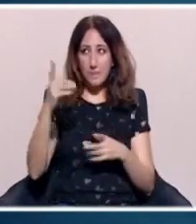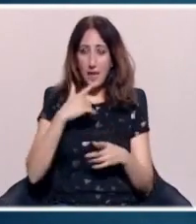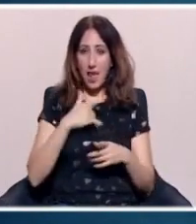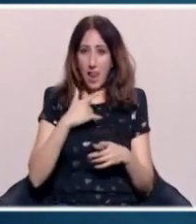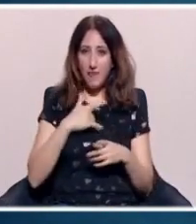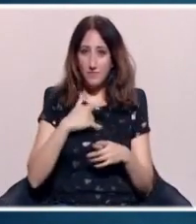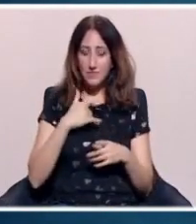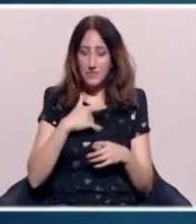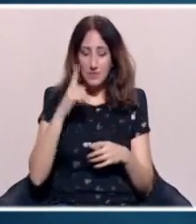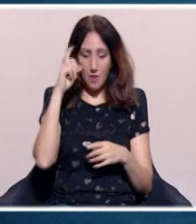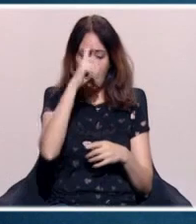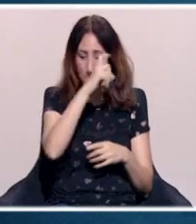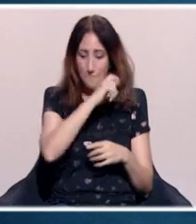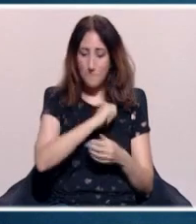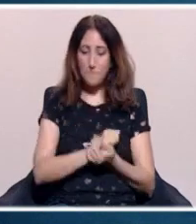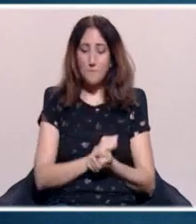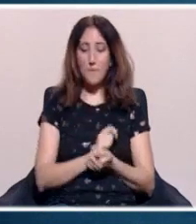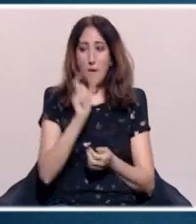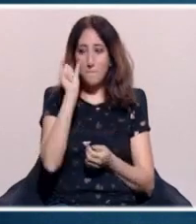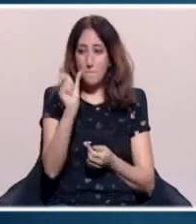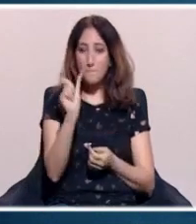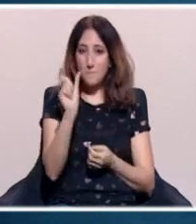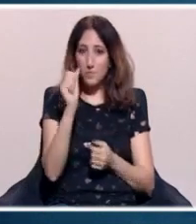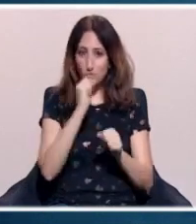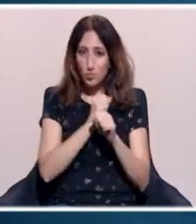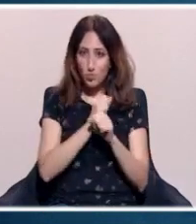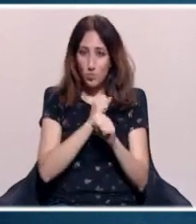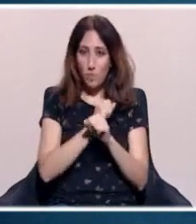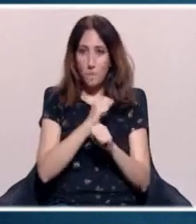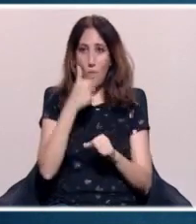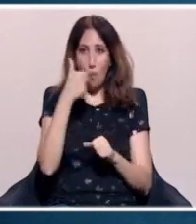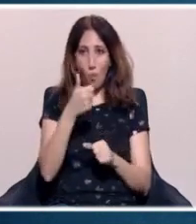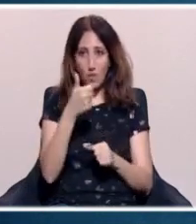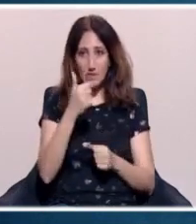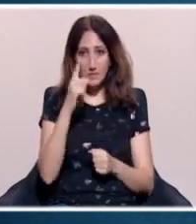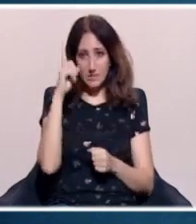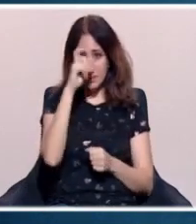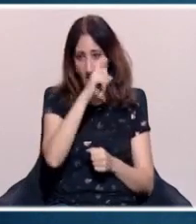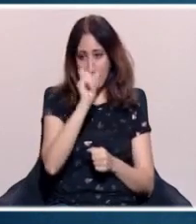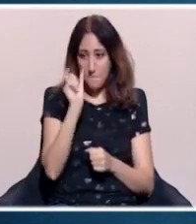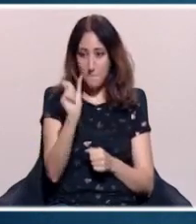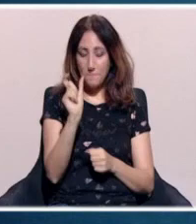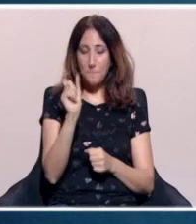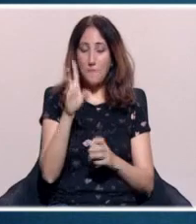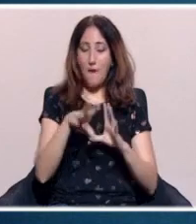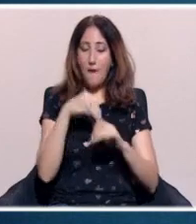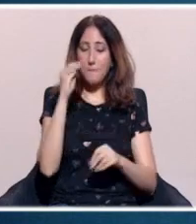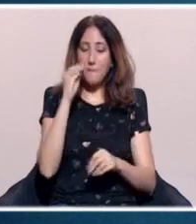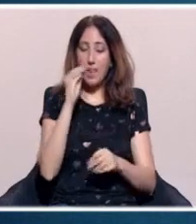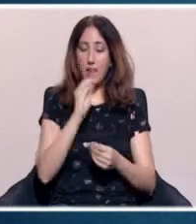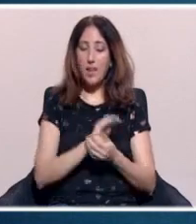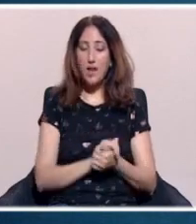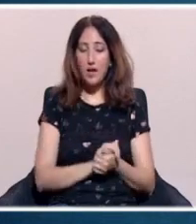المشهد، بس ده كان مشهد يعني كان كويس وكان صعب، يعني كان